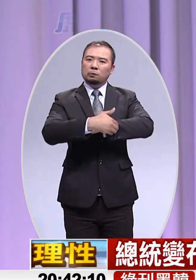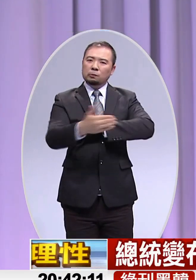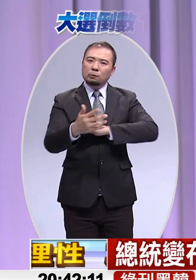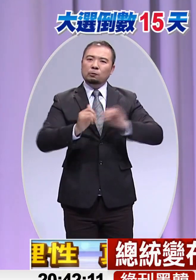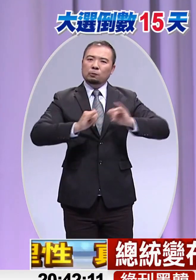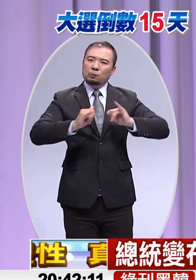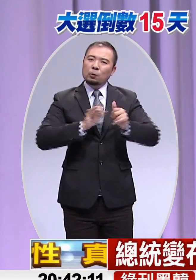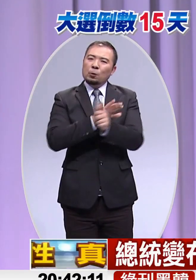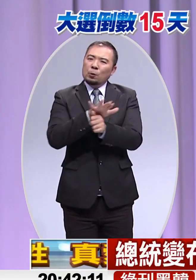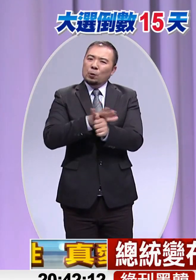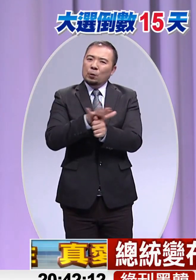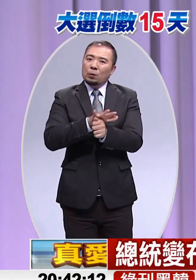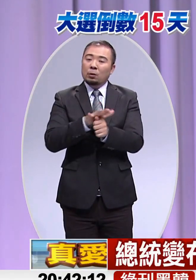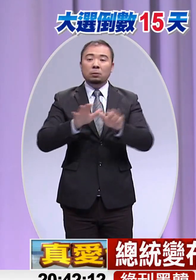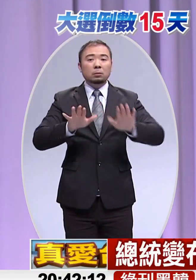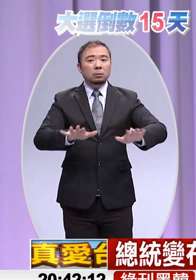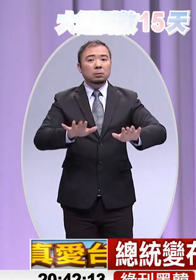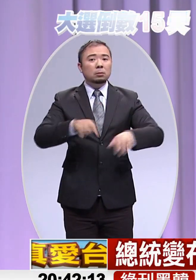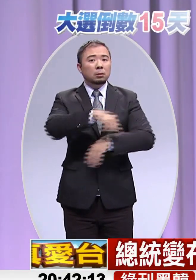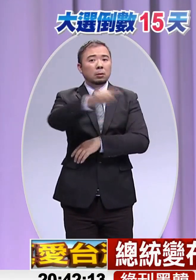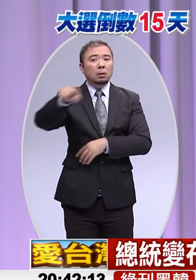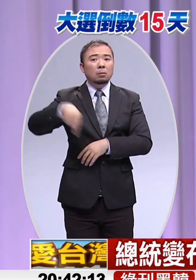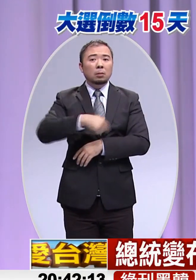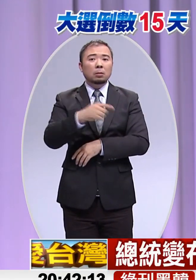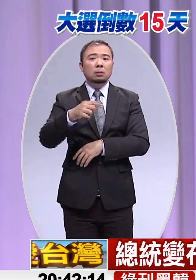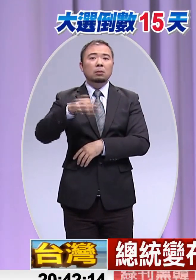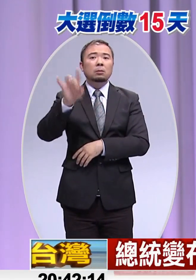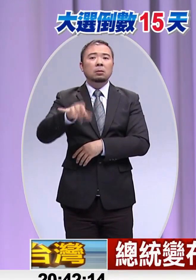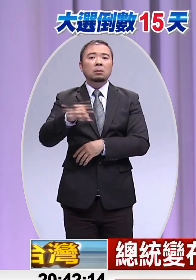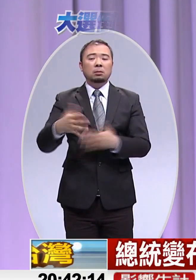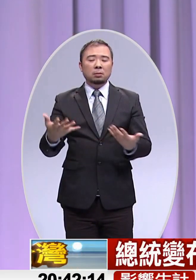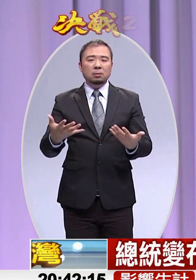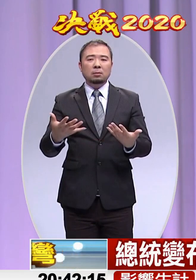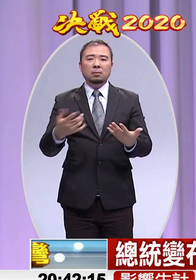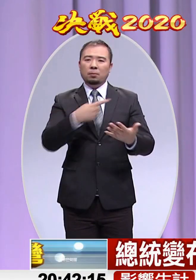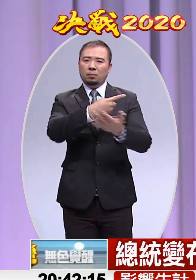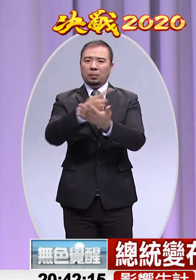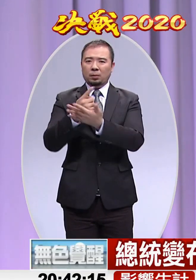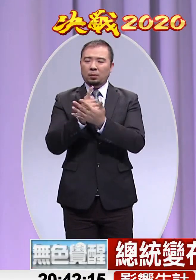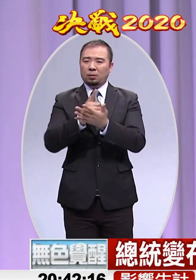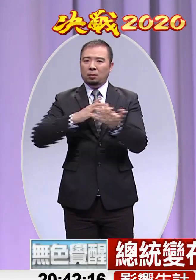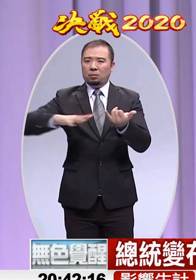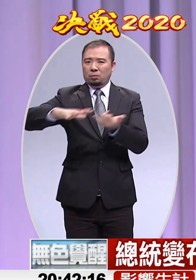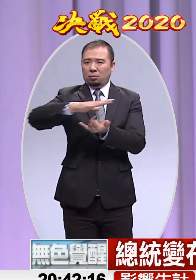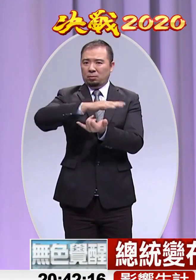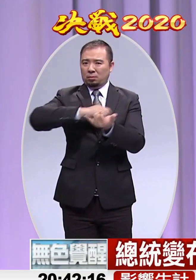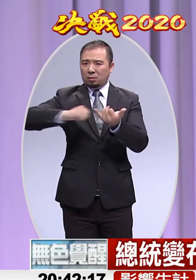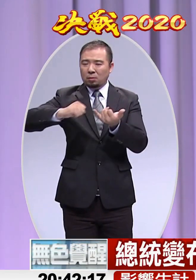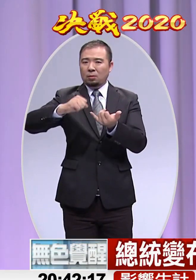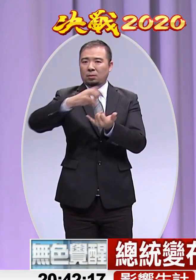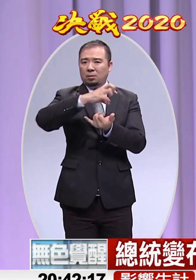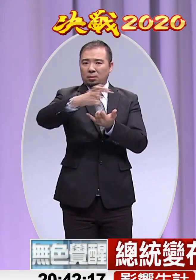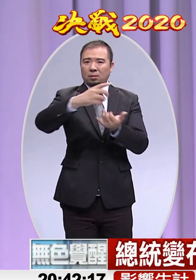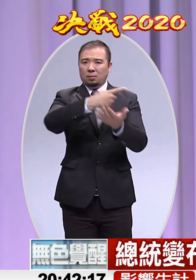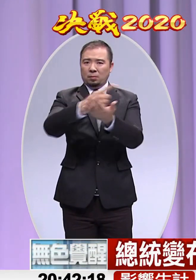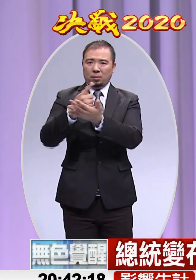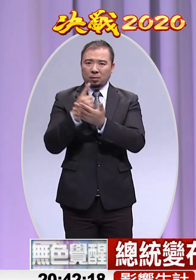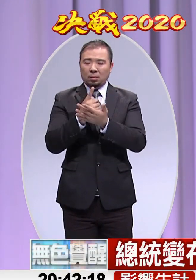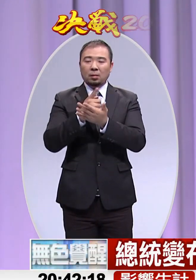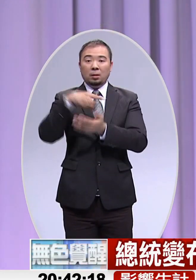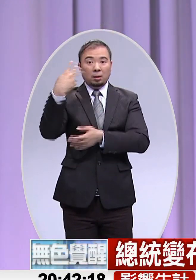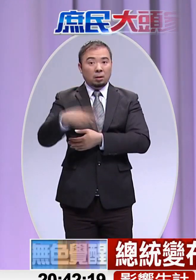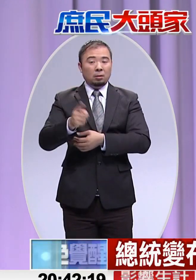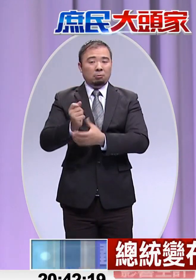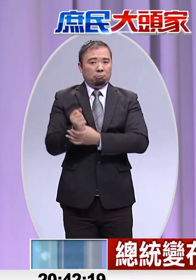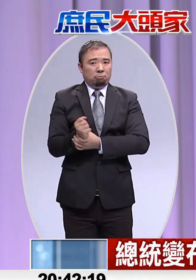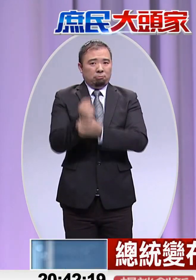哪里？亲爱的台澎金马好朋友们，亲爱的支持三十年民进党的这些选民